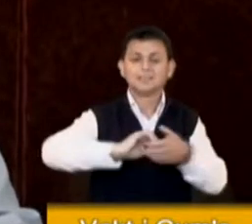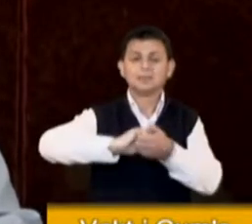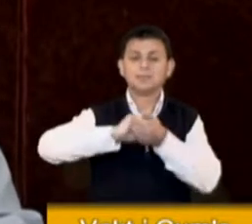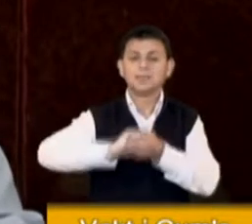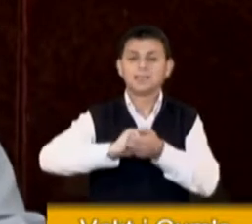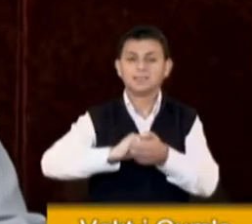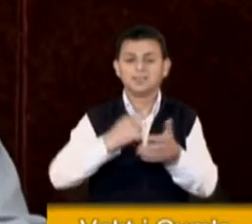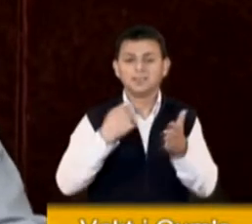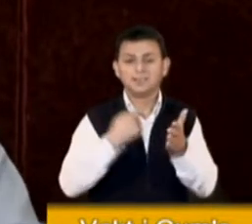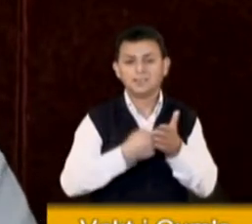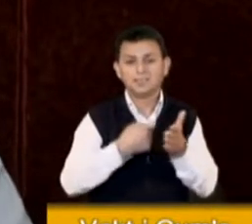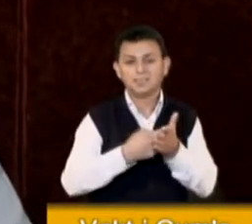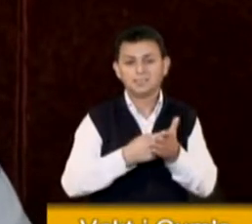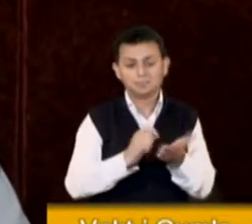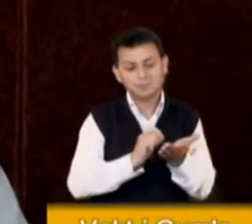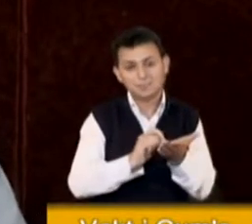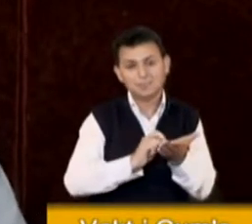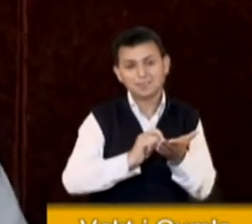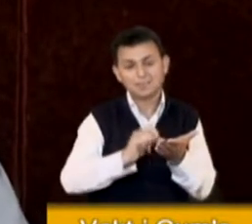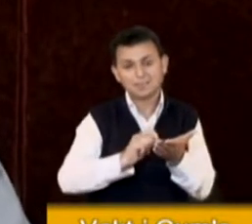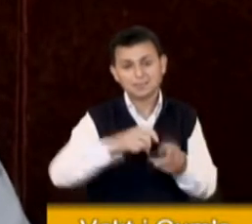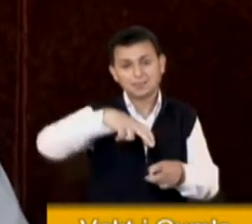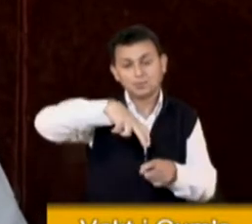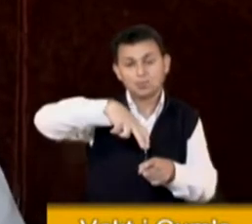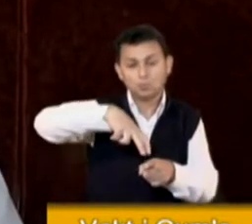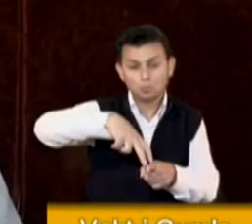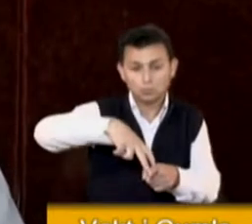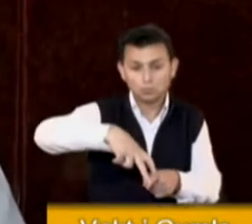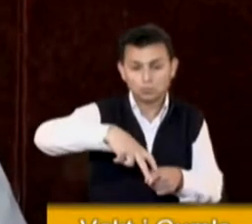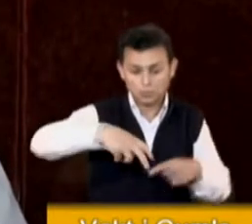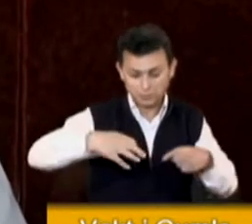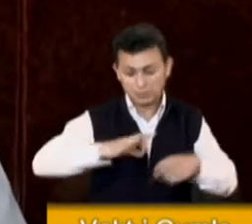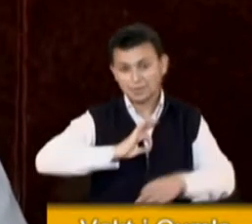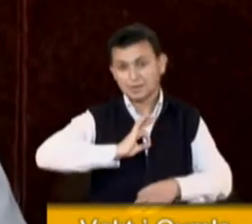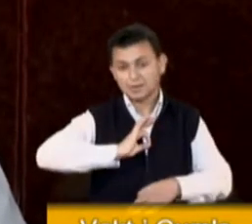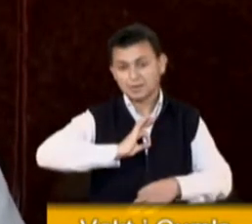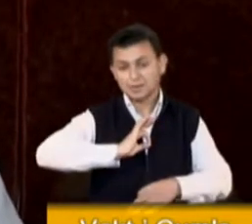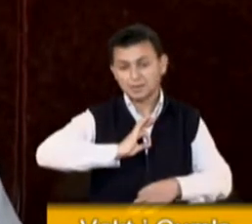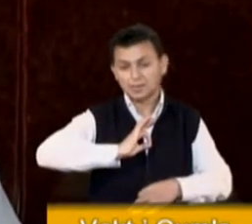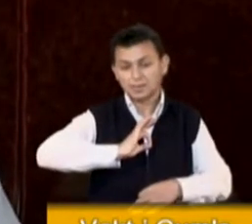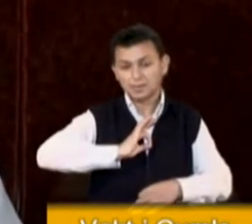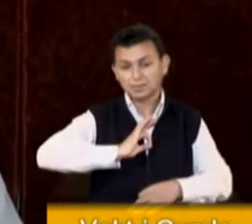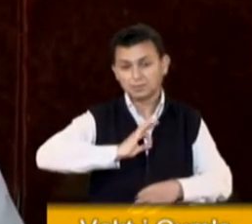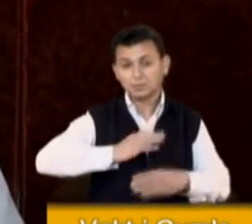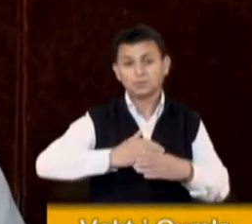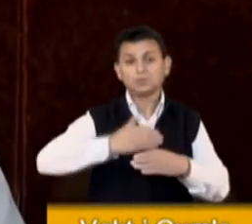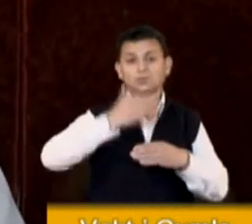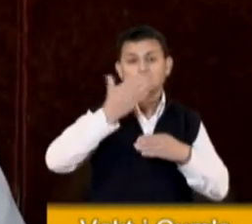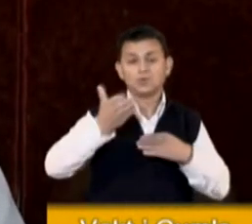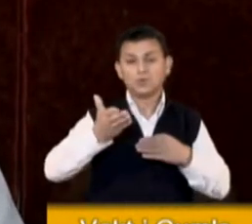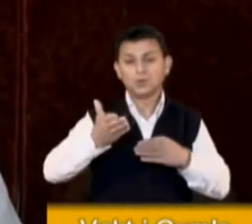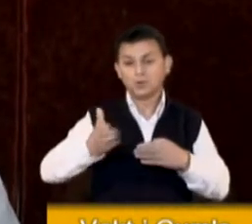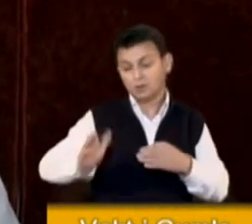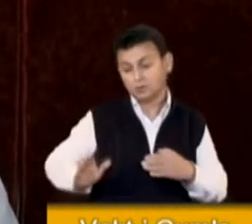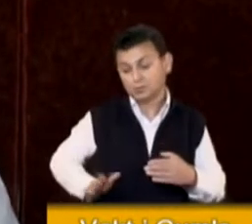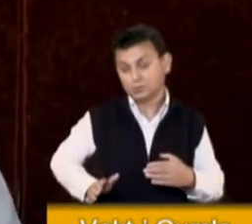bir kadının günlerce boynunda veya vücudunda taşımasıyla ondan çocuk olma gibi bir